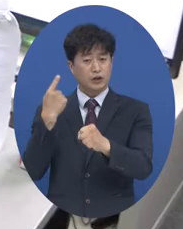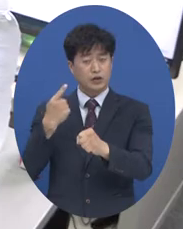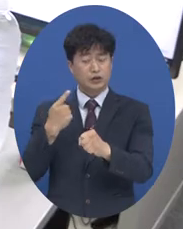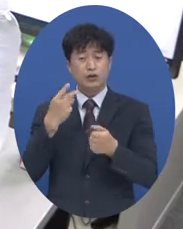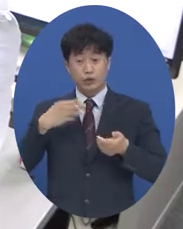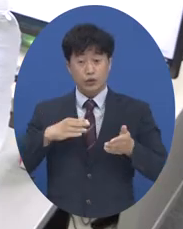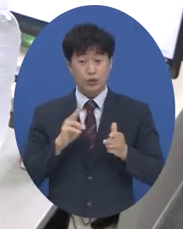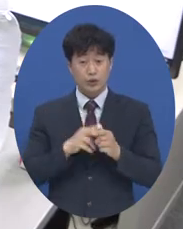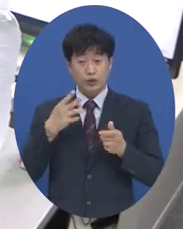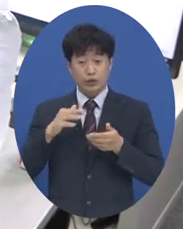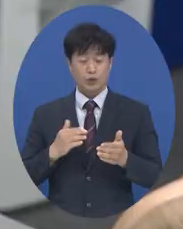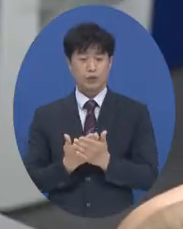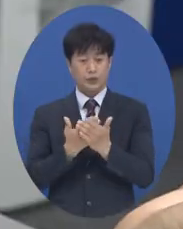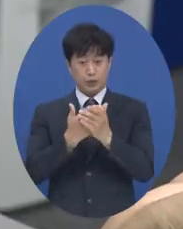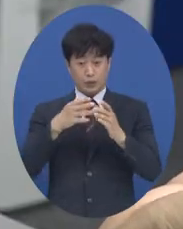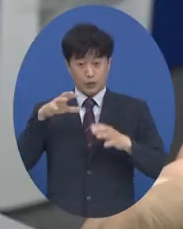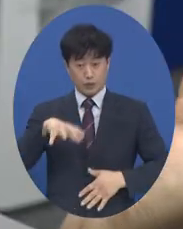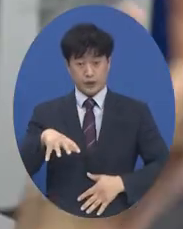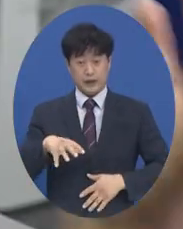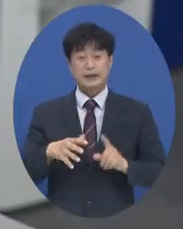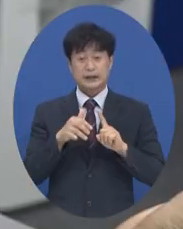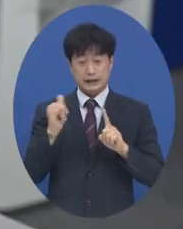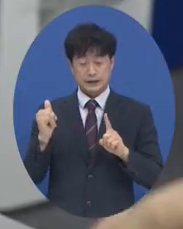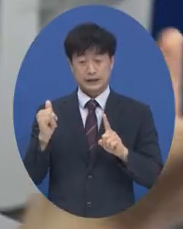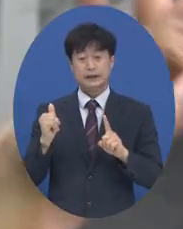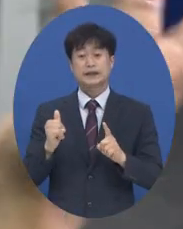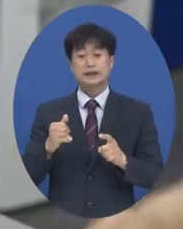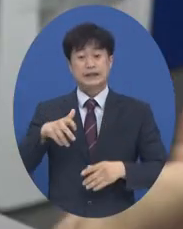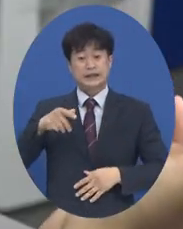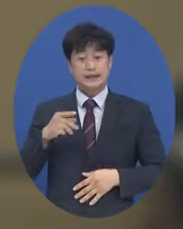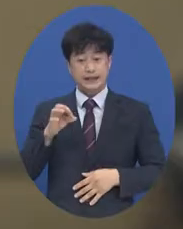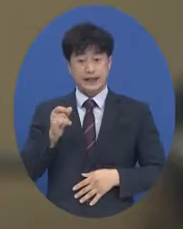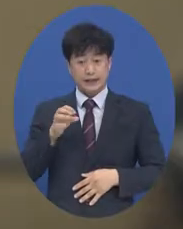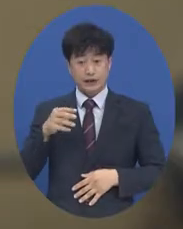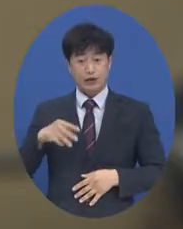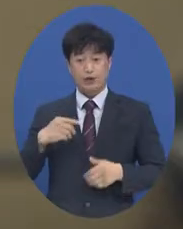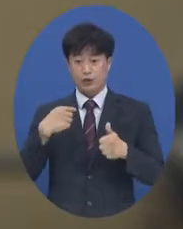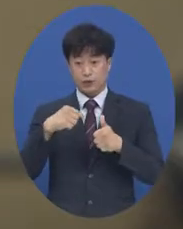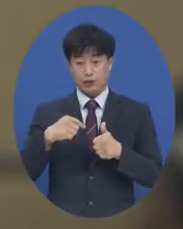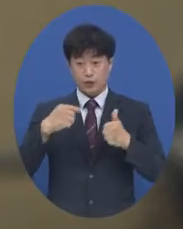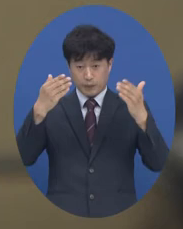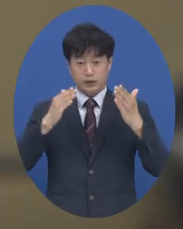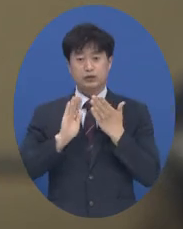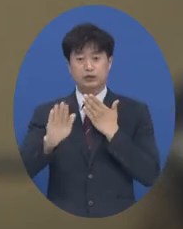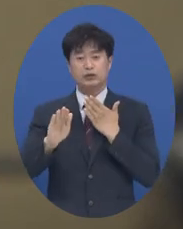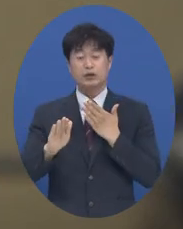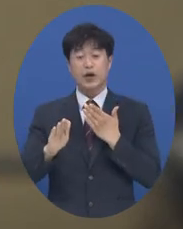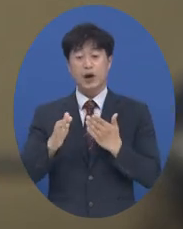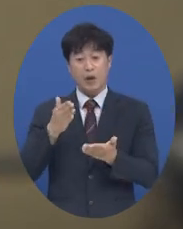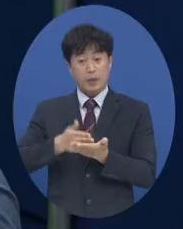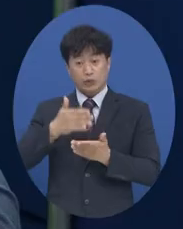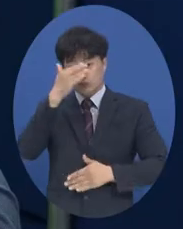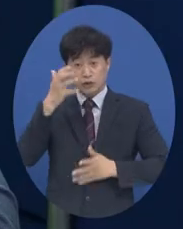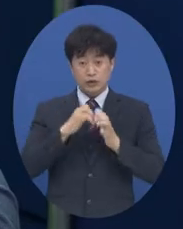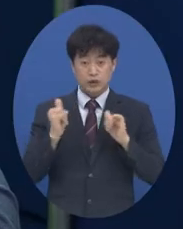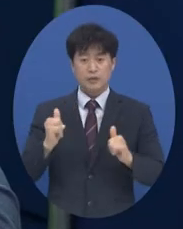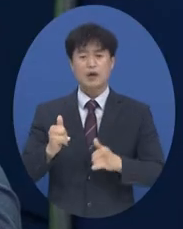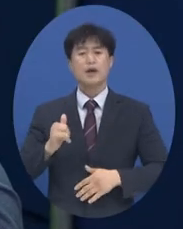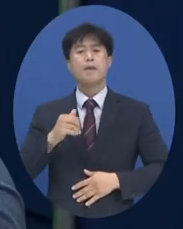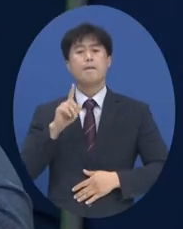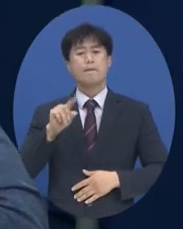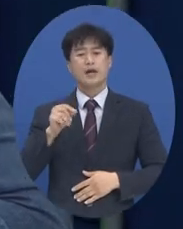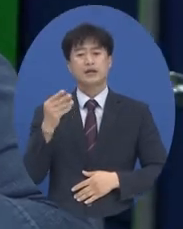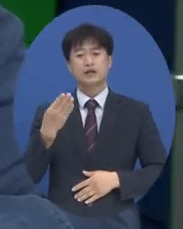콘텐츠 진흥원의 1인 크리에이터 아카데미를 통해 교육을 받은 후 개인 방송 채널 구독자가 700명에서